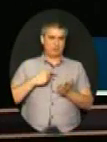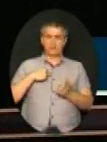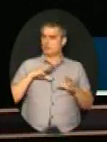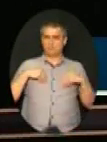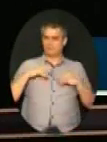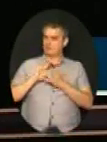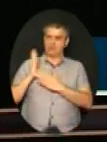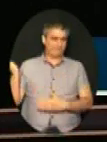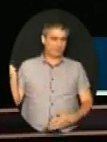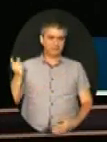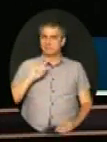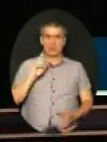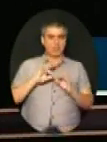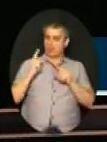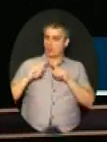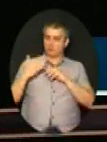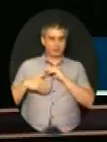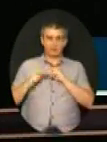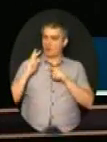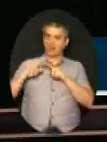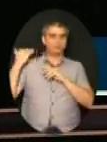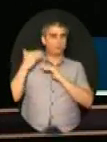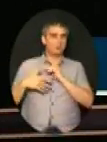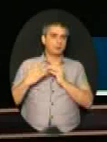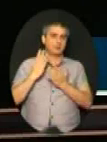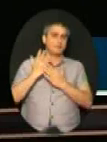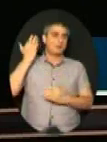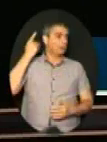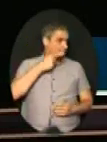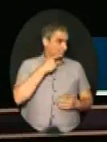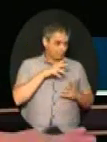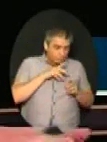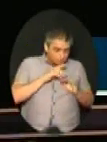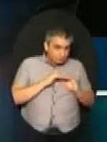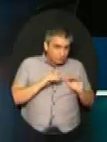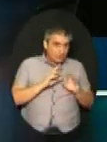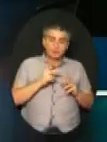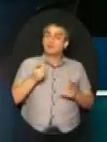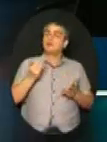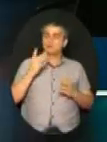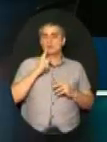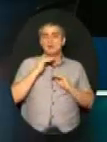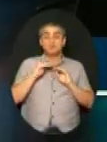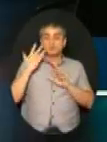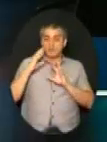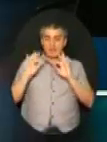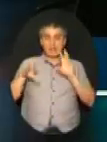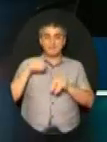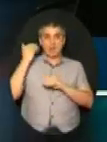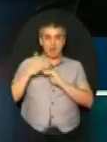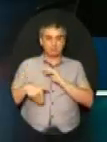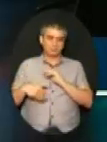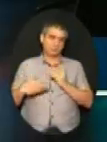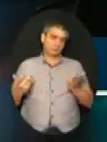חולקת על חברתי, זה לא התחיל בחודש האחרון ולא בחודשיים האחרונים. זה מתחת לרדאר מרגע הבחירות. אך מתחת לרדאר מרגע הבחירות.